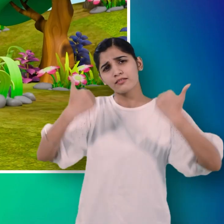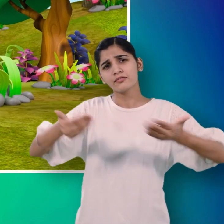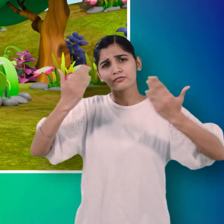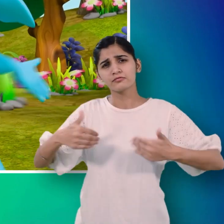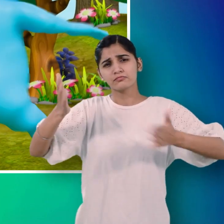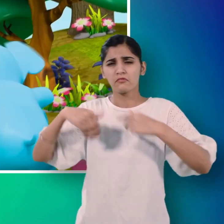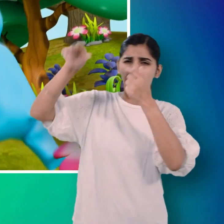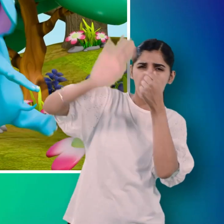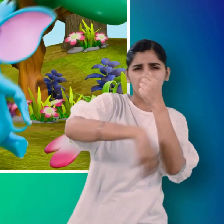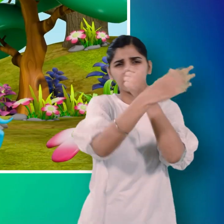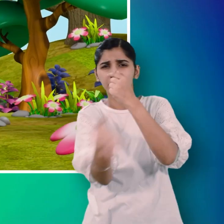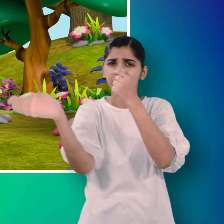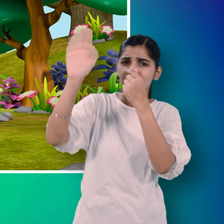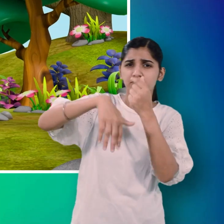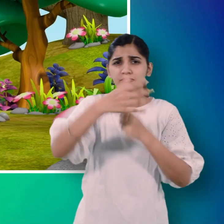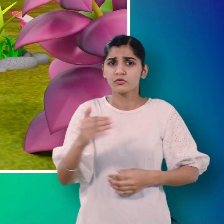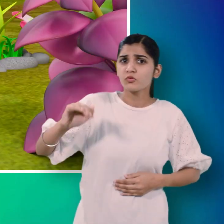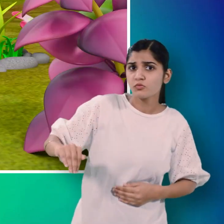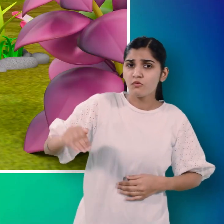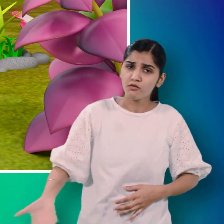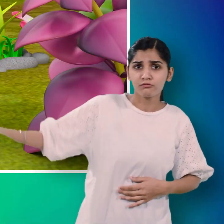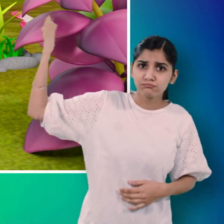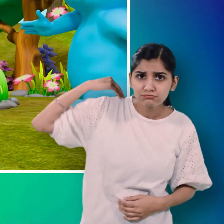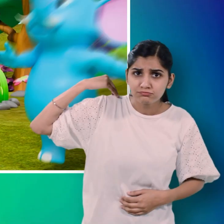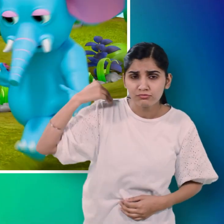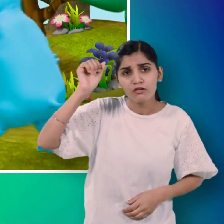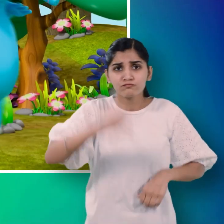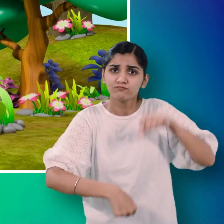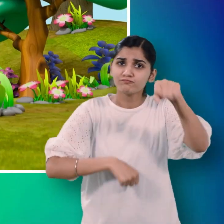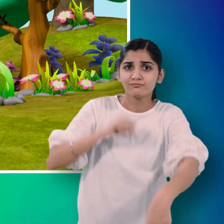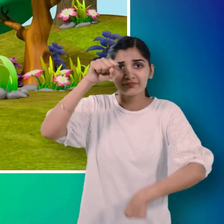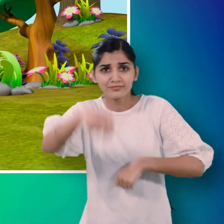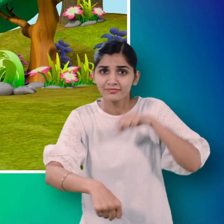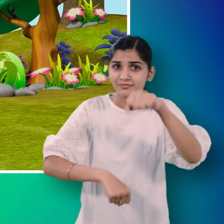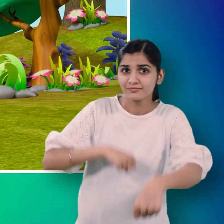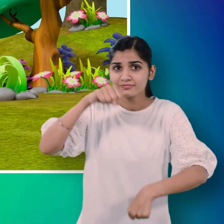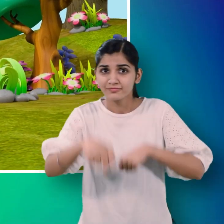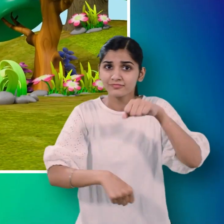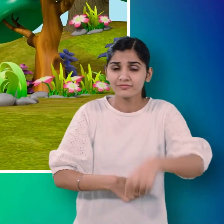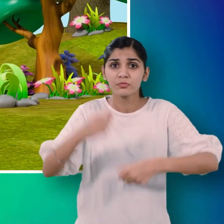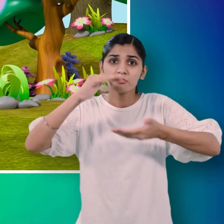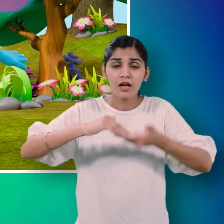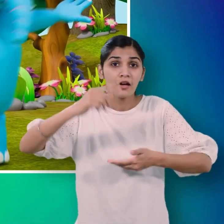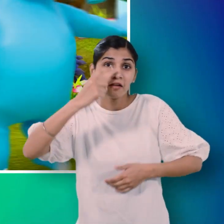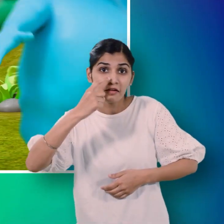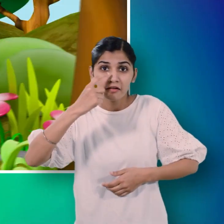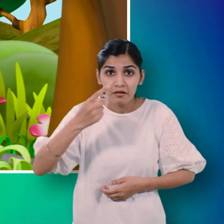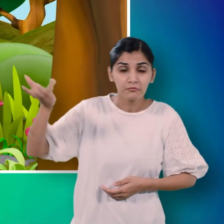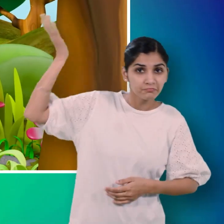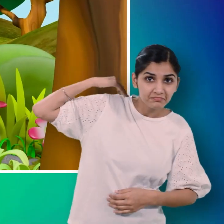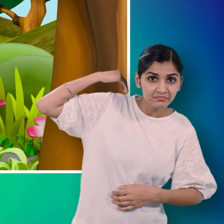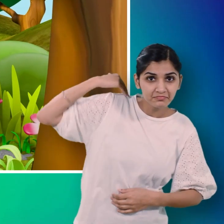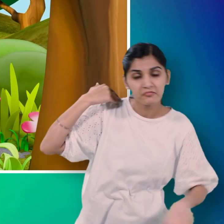साथ हमारे चले बराती। मैं तो हूँ मुन्ने का हाथी, मुन्ने का हाथी, मुन्ने का हाथी।